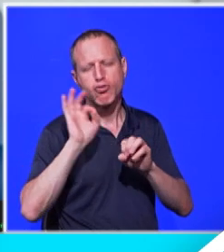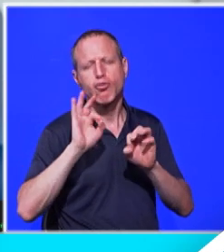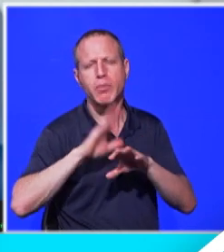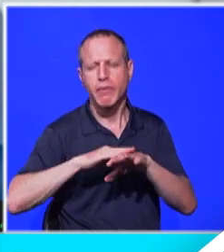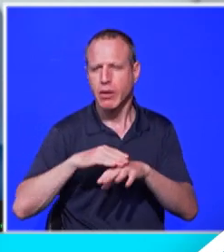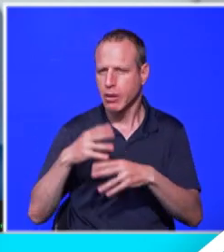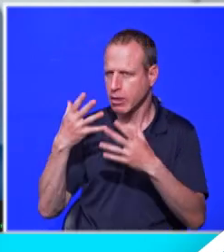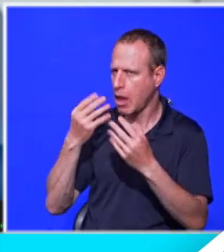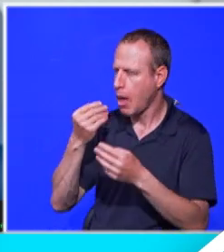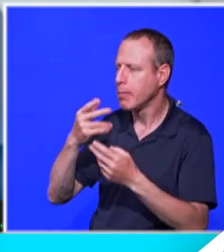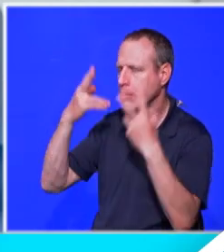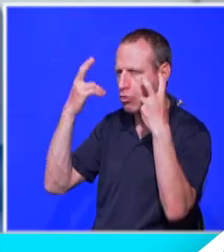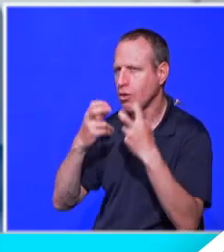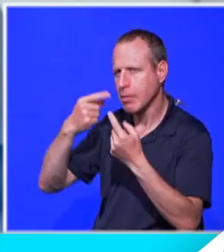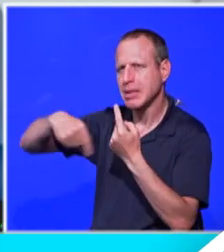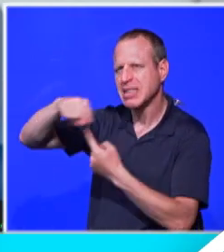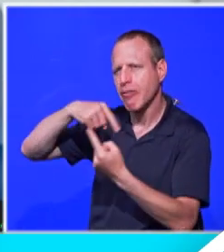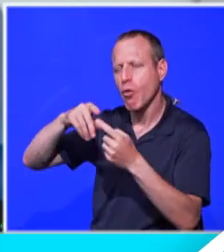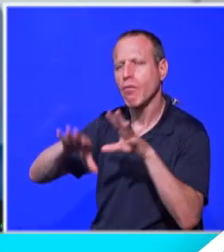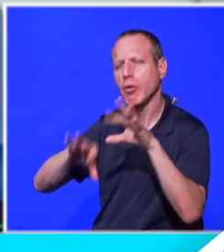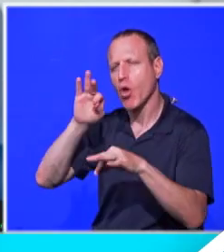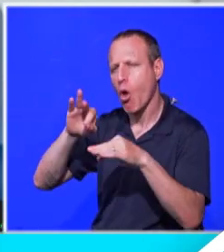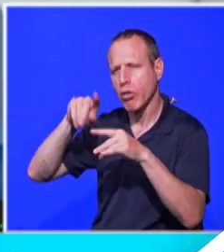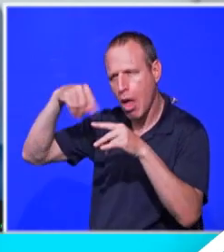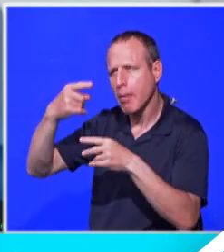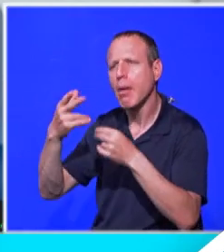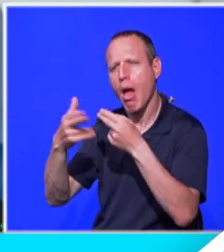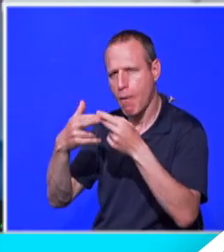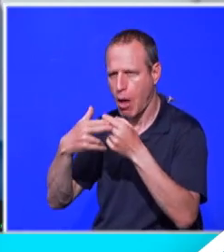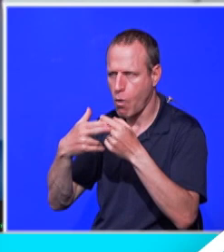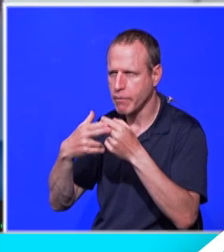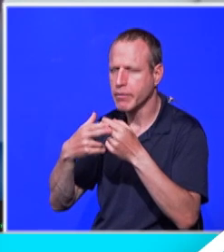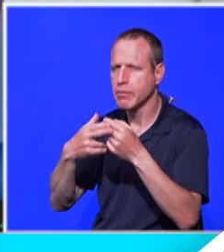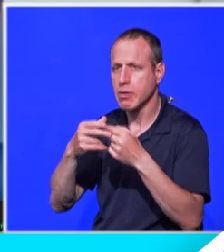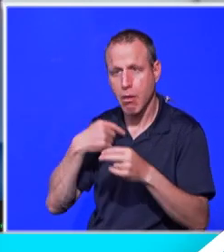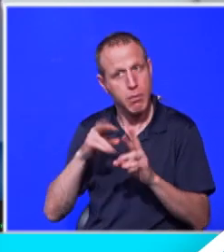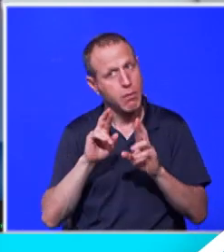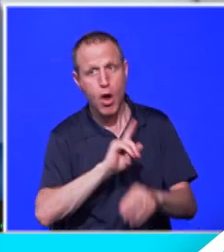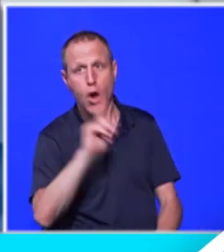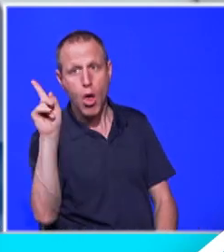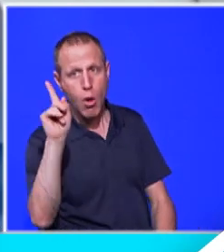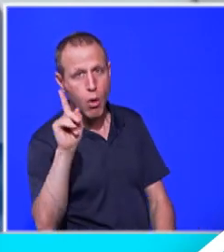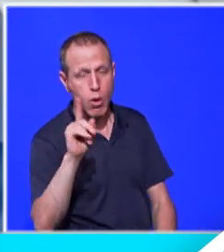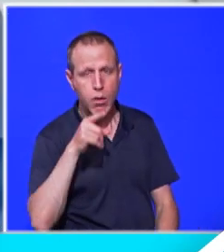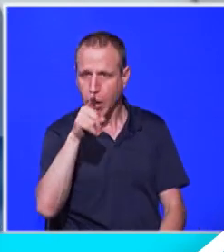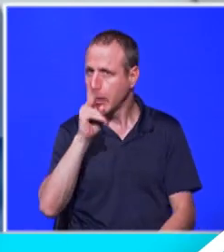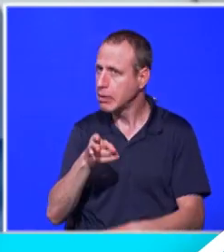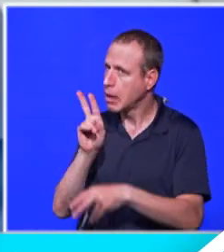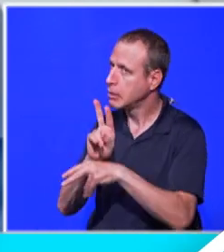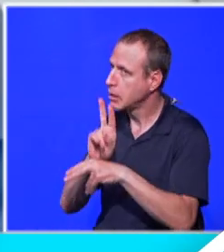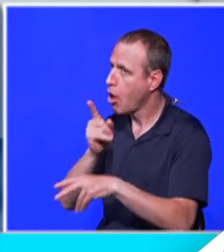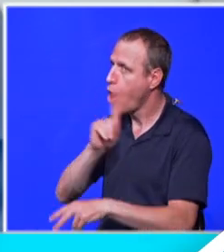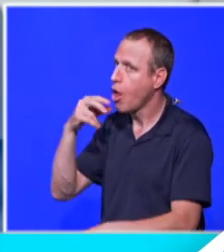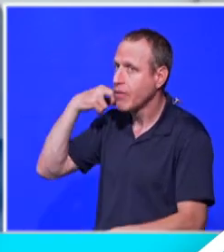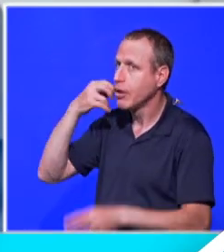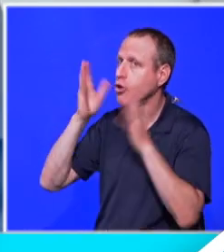רבים צופים סיבוב בחירות הבא די קרוב, אז אתה צריך להיזהר... אני מקווה שלא. אתה צריך להיזהר לא לפרגן